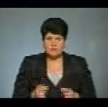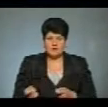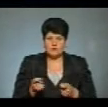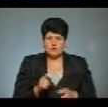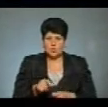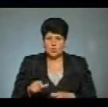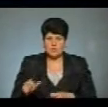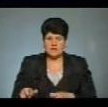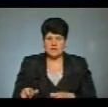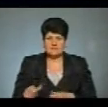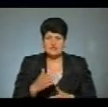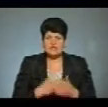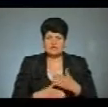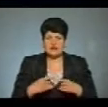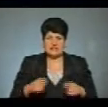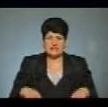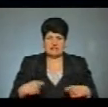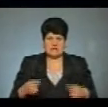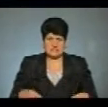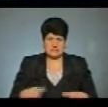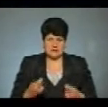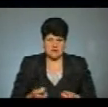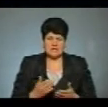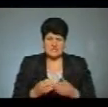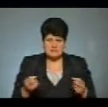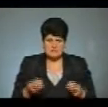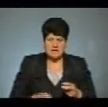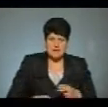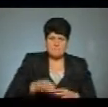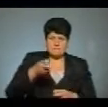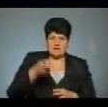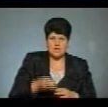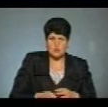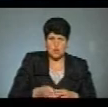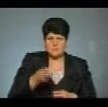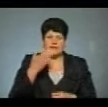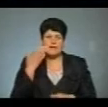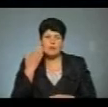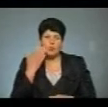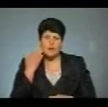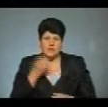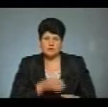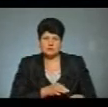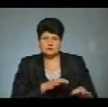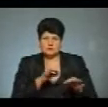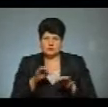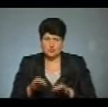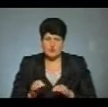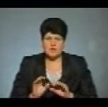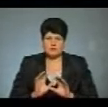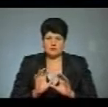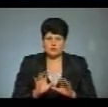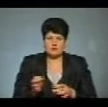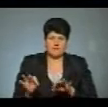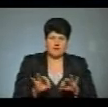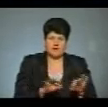людей в інвалідних візках. Є спеціальний підйомник, який полегшує транспортування і погрузку,